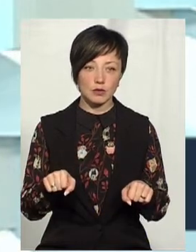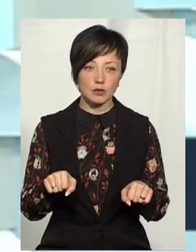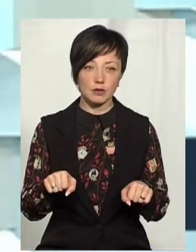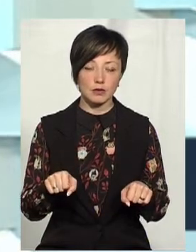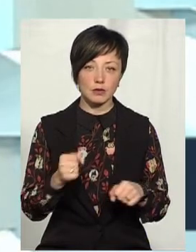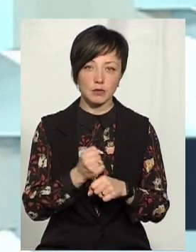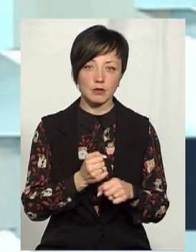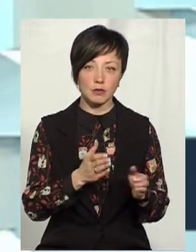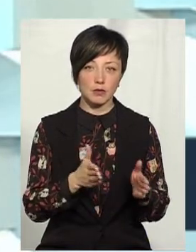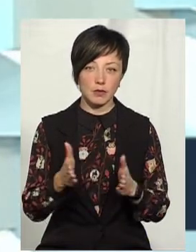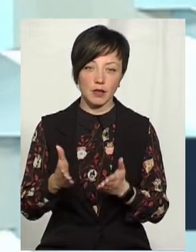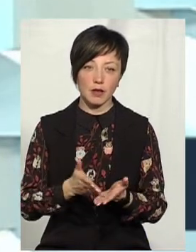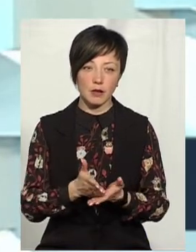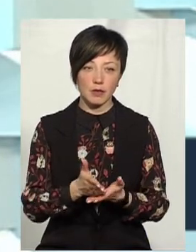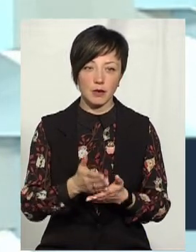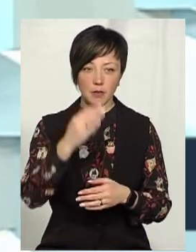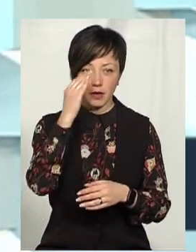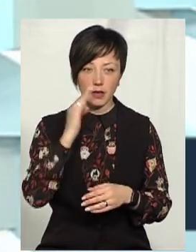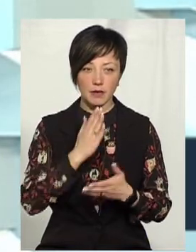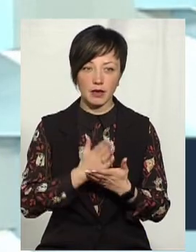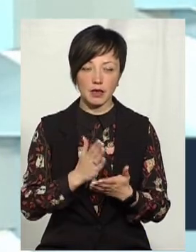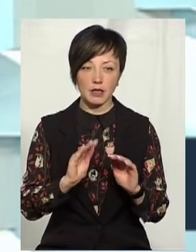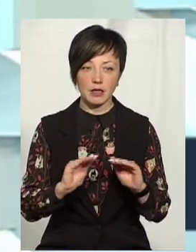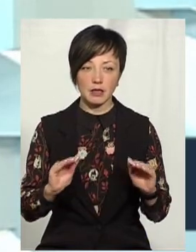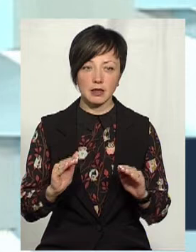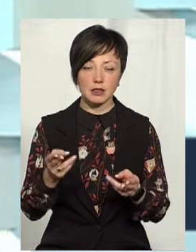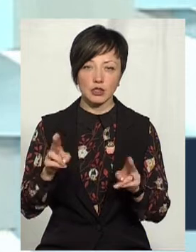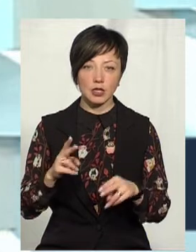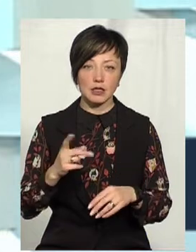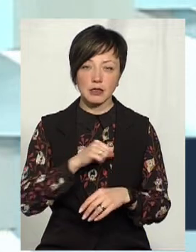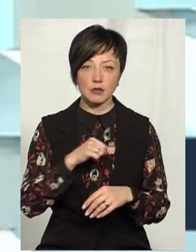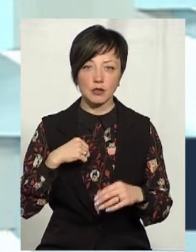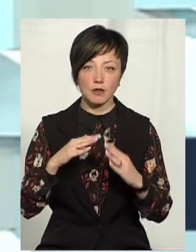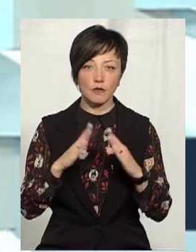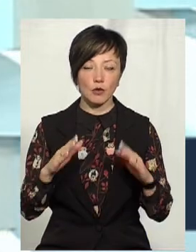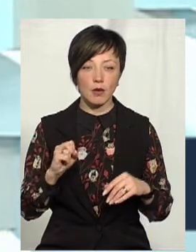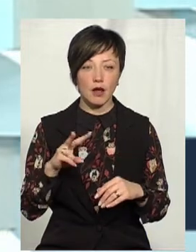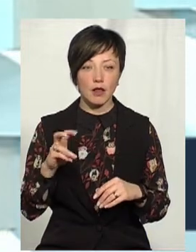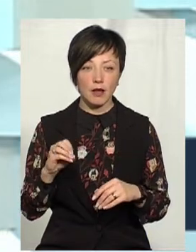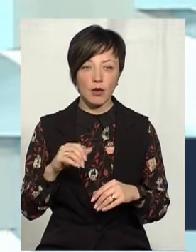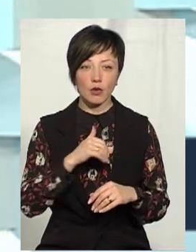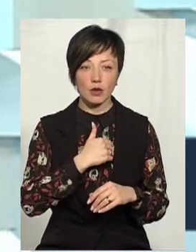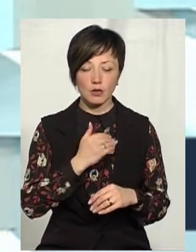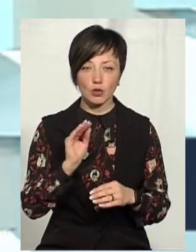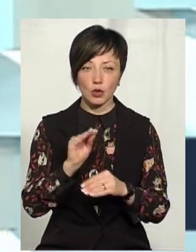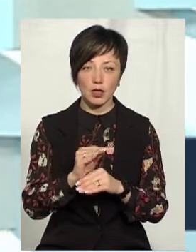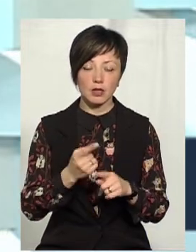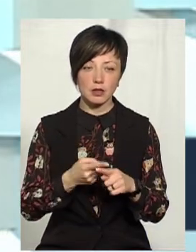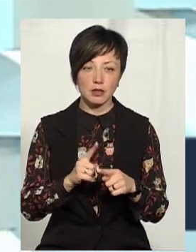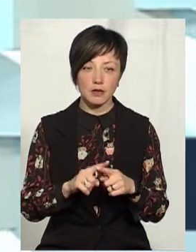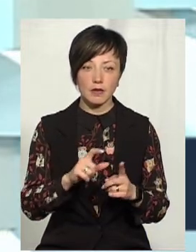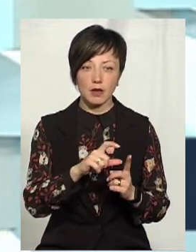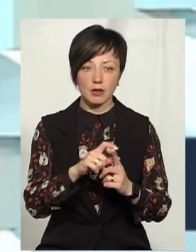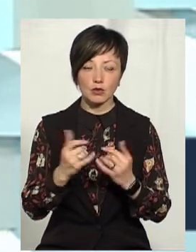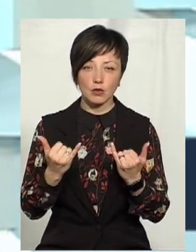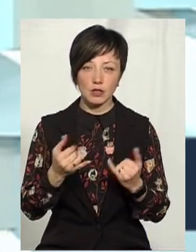і в напрямку, якщо є певні, ну, батьків, є діти, яких не можна лишати самостійно вдома. Але з іншої сторони, я хотів би додати до тієї